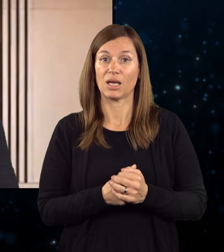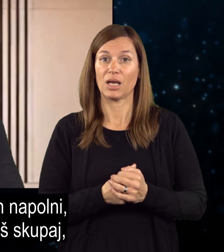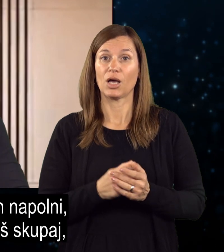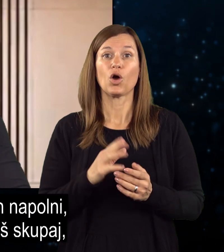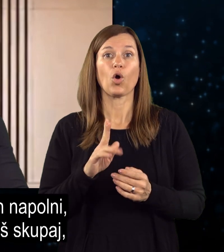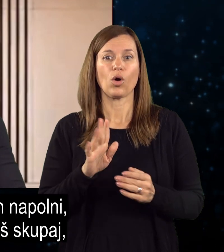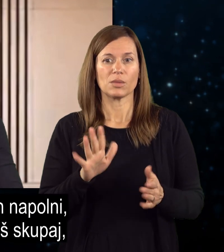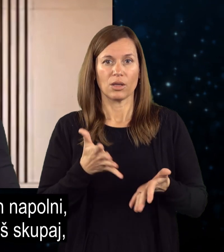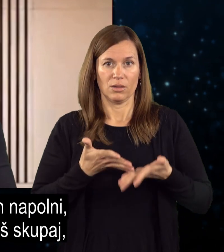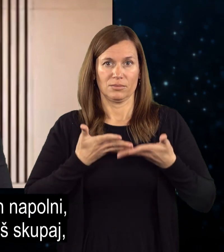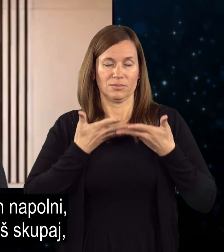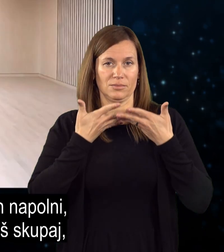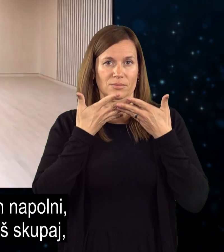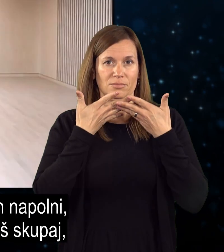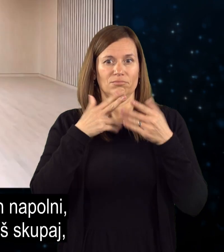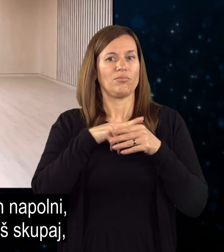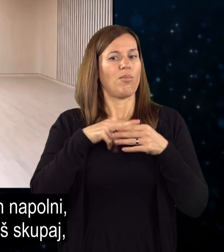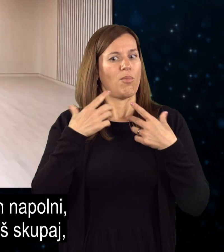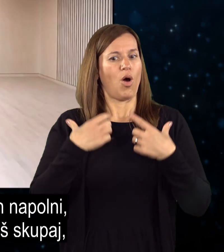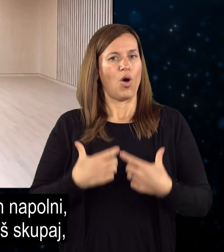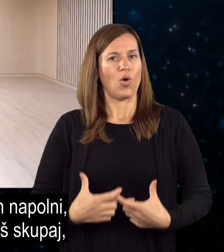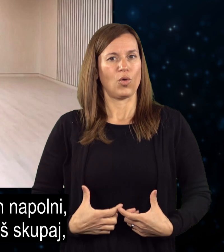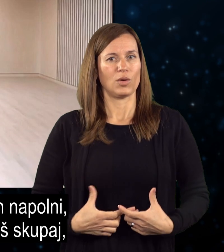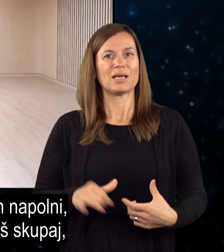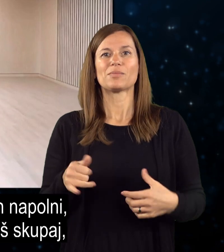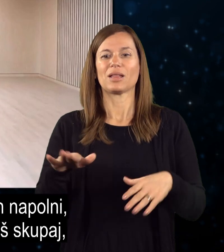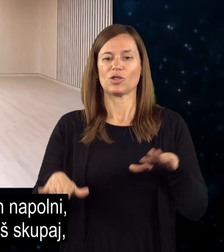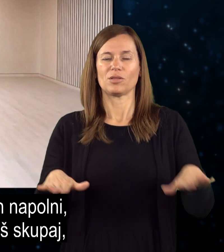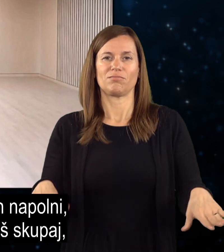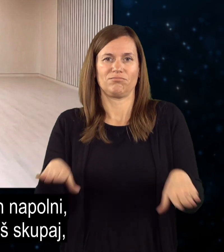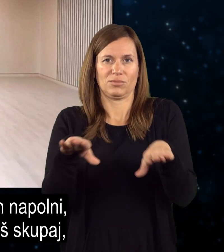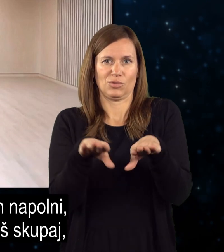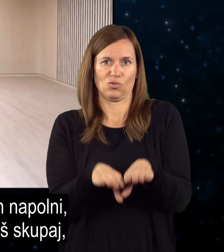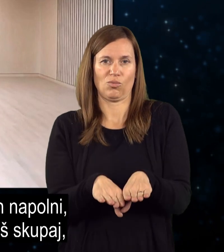In ko te naslednji vdih napolne, stopala spet prineseš skupaj.